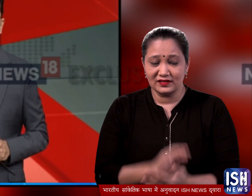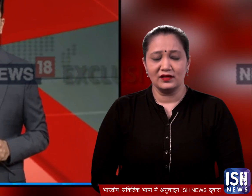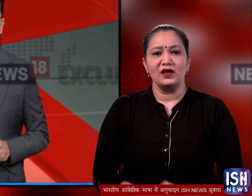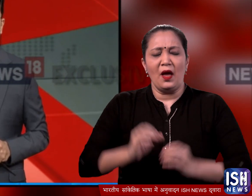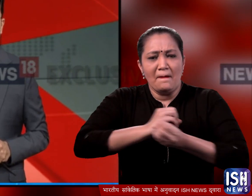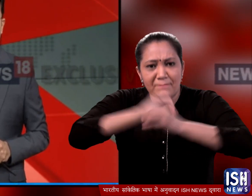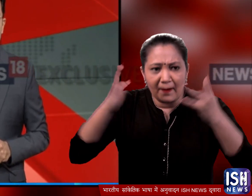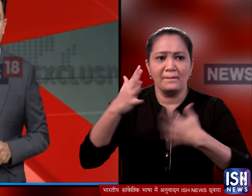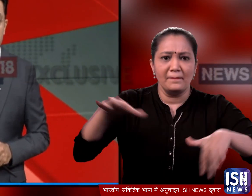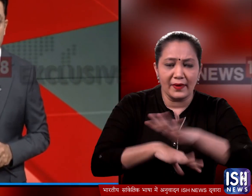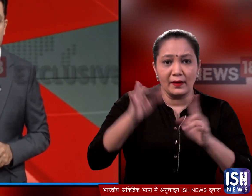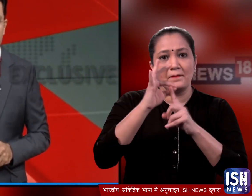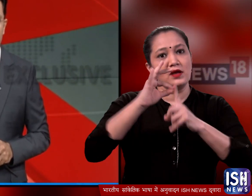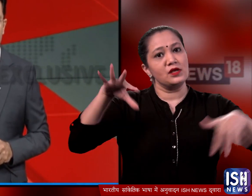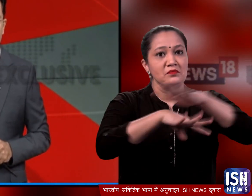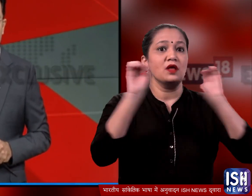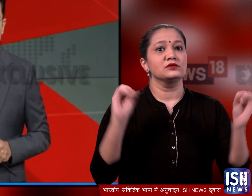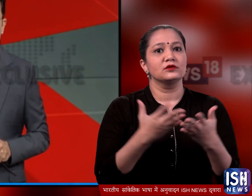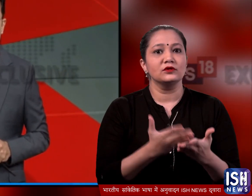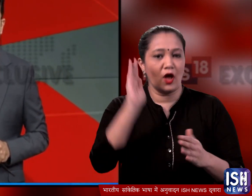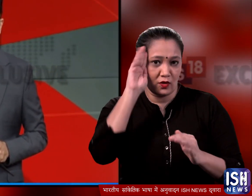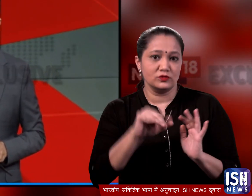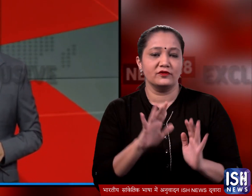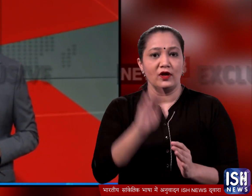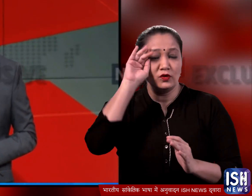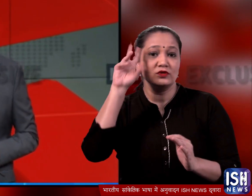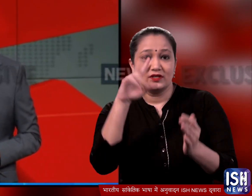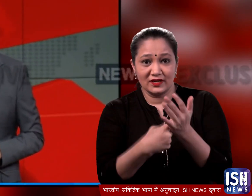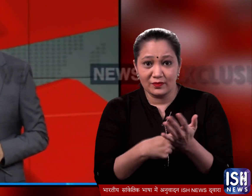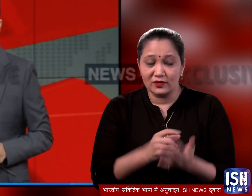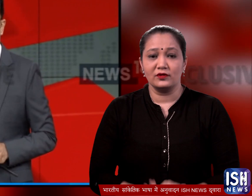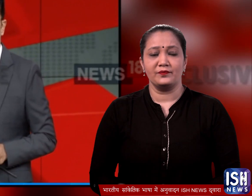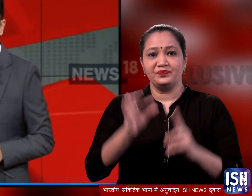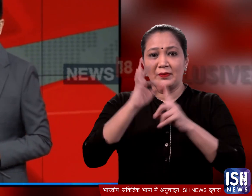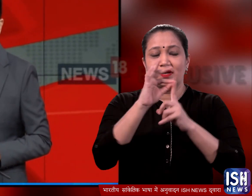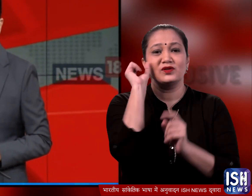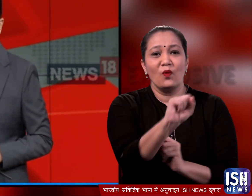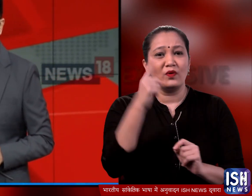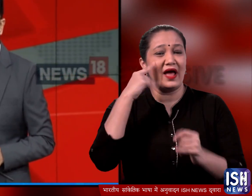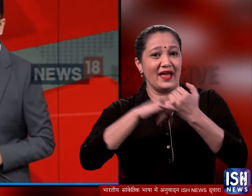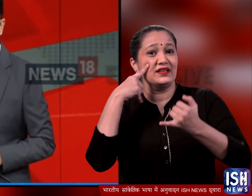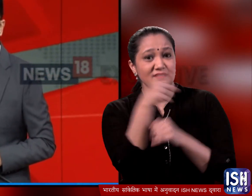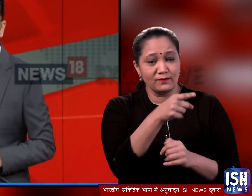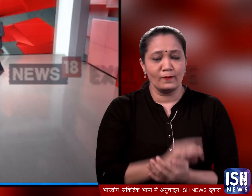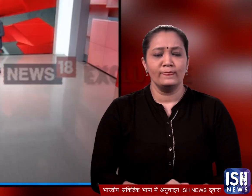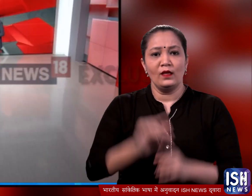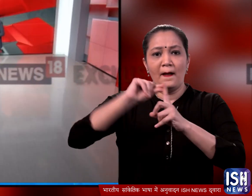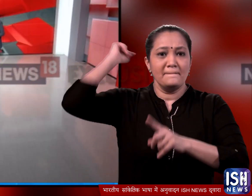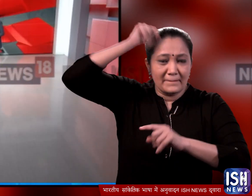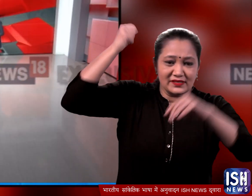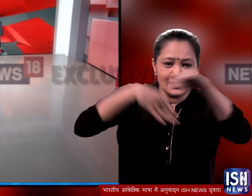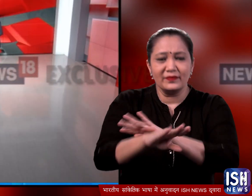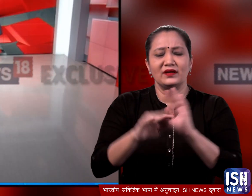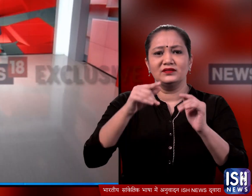दौरान हमले करवाने की साजिश पाकिस्तान ने रची है। न्यूज़ 18 के आनंद तिवारी की रिपोर्ट है कि पाकिस्तान की खुफिया एजेंसी ISI ने पंजाब